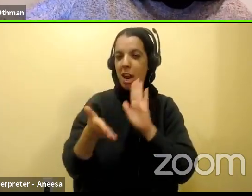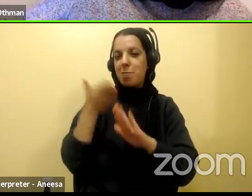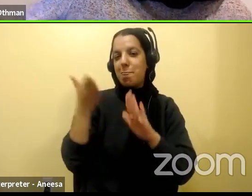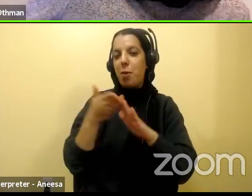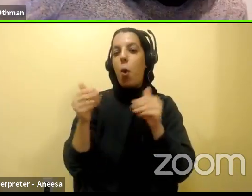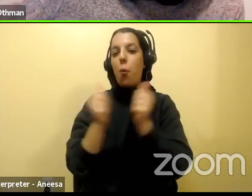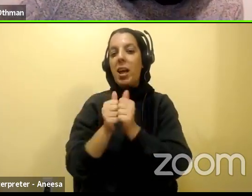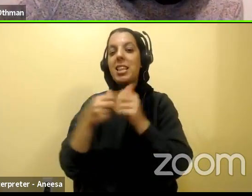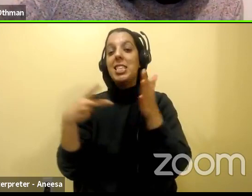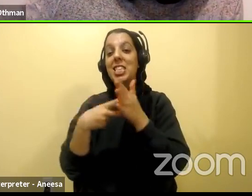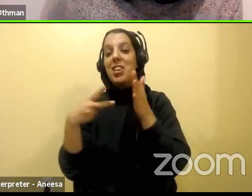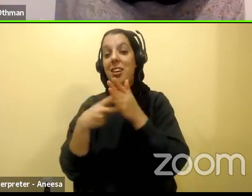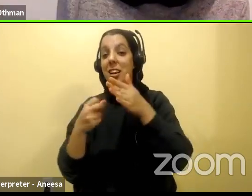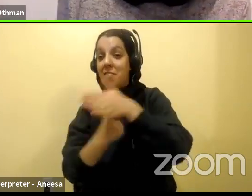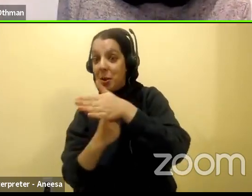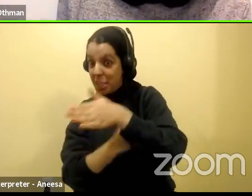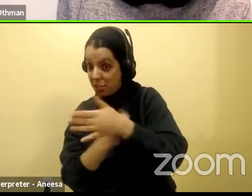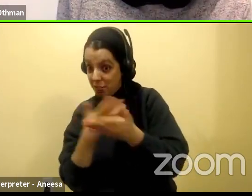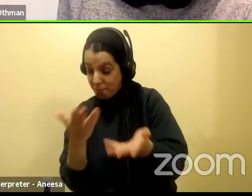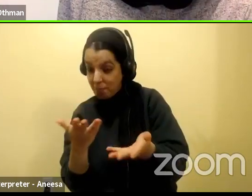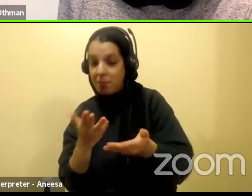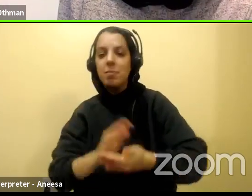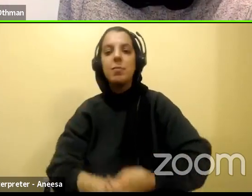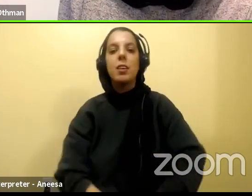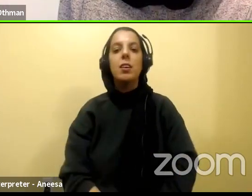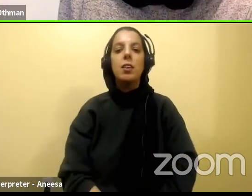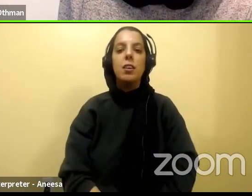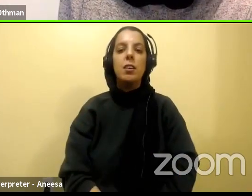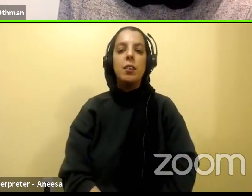Foundation? Okay.